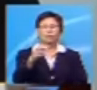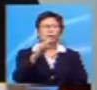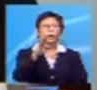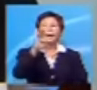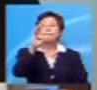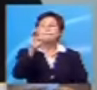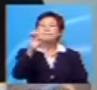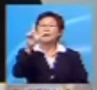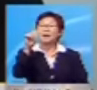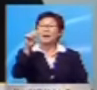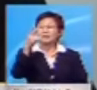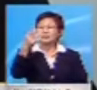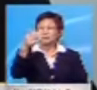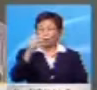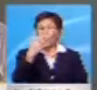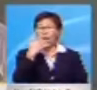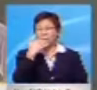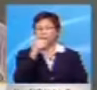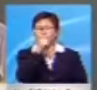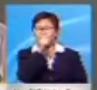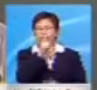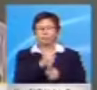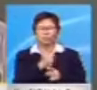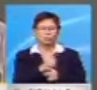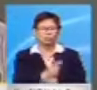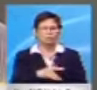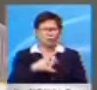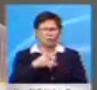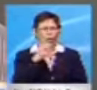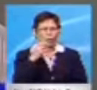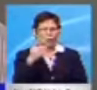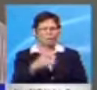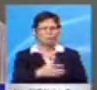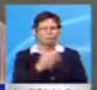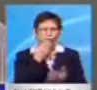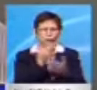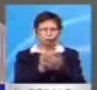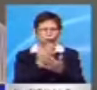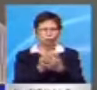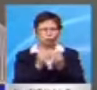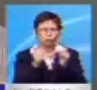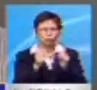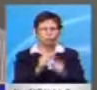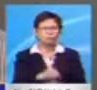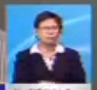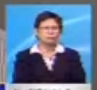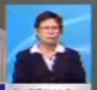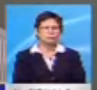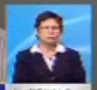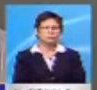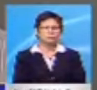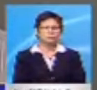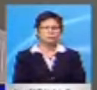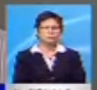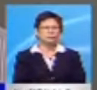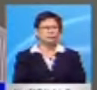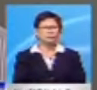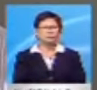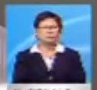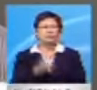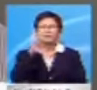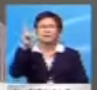kangkung belacan dia tu memang betullah perasa memang oke bagus second